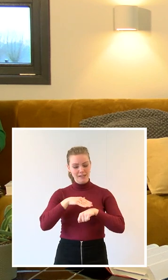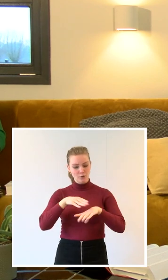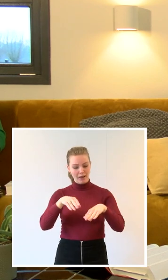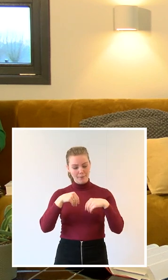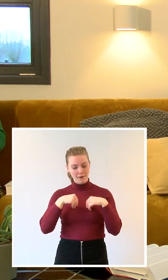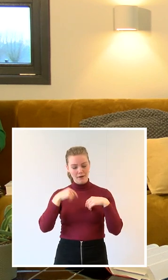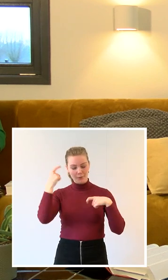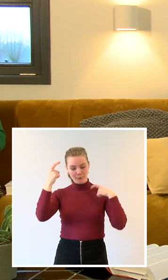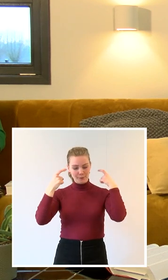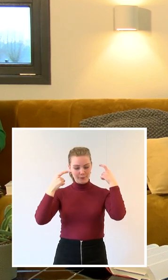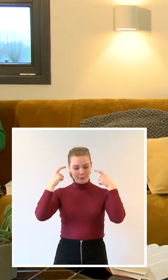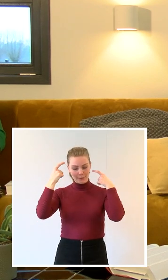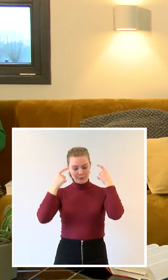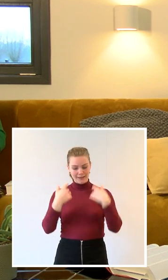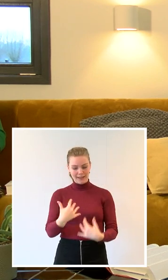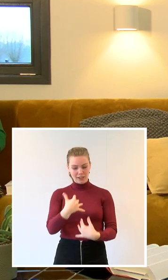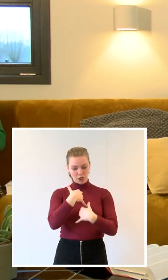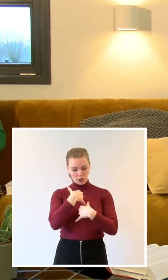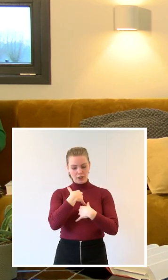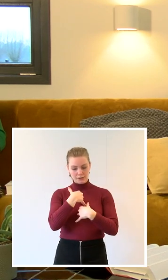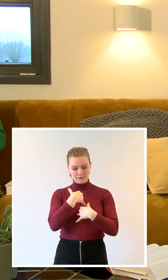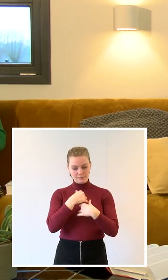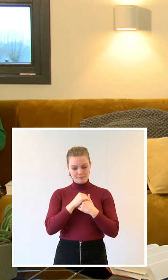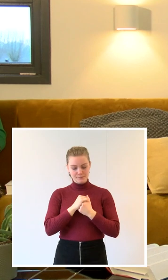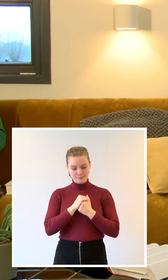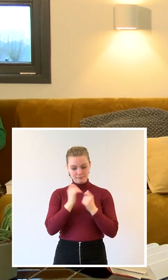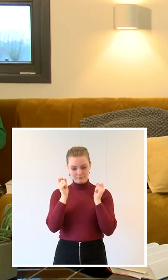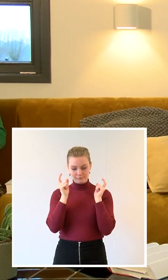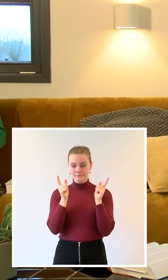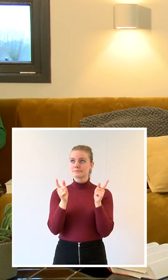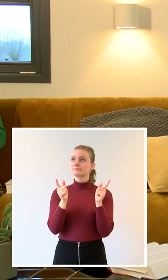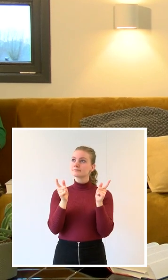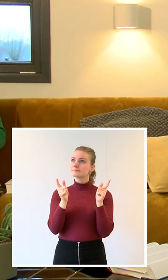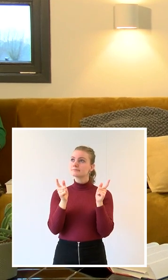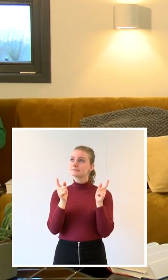raken. En om eerst die zegen van God te ontvangen.